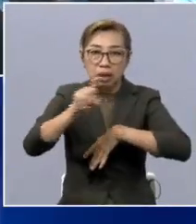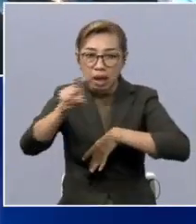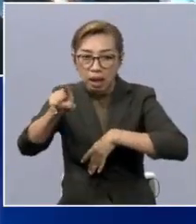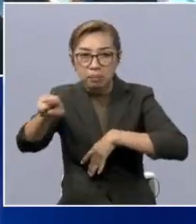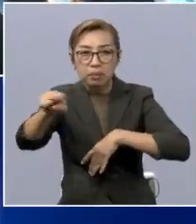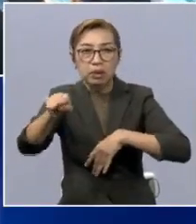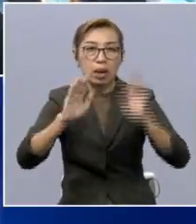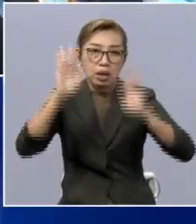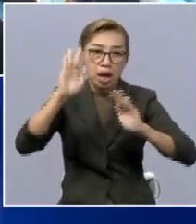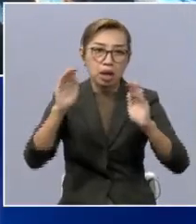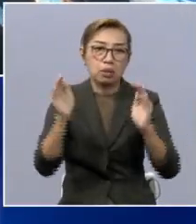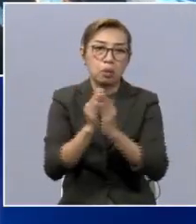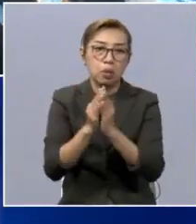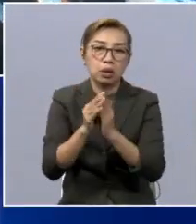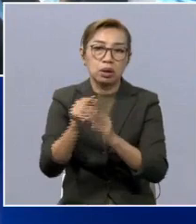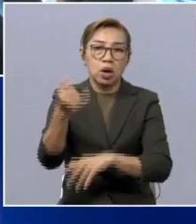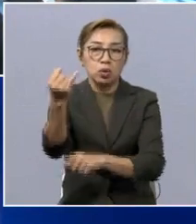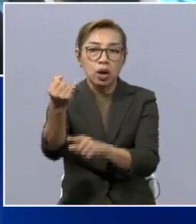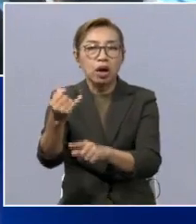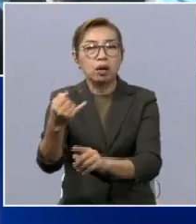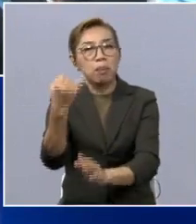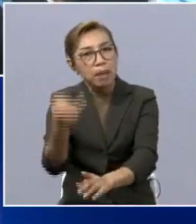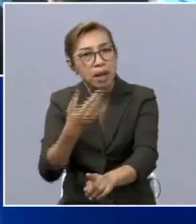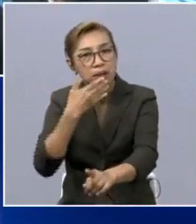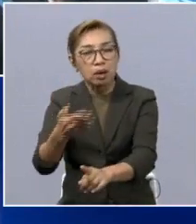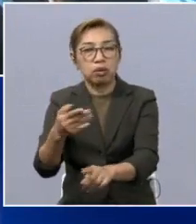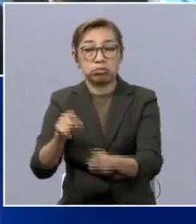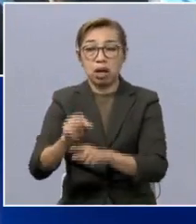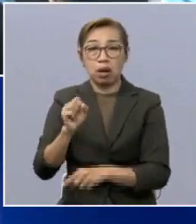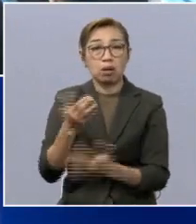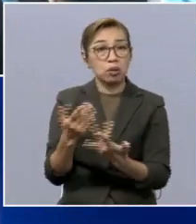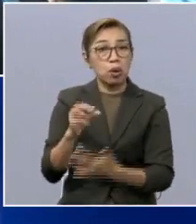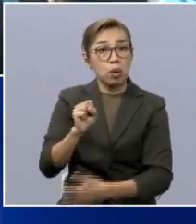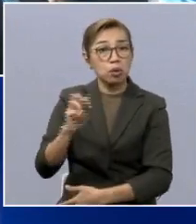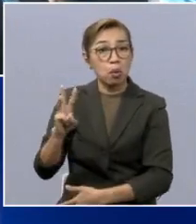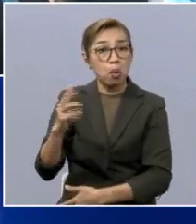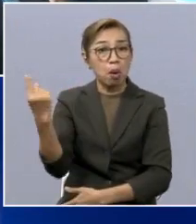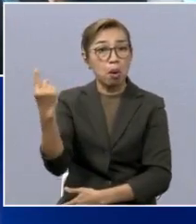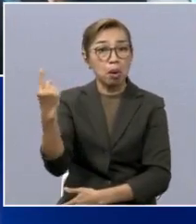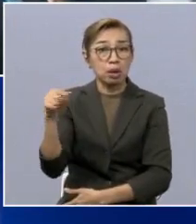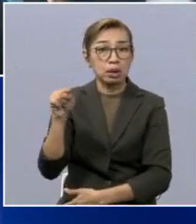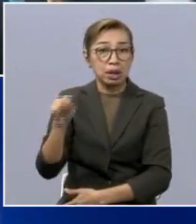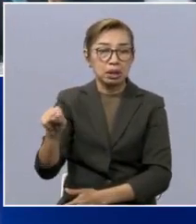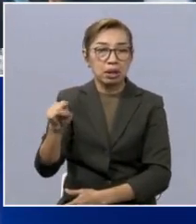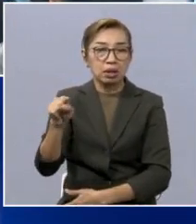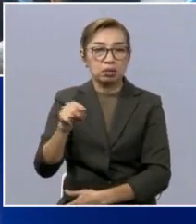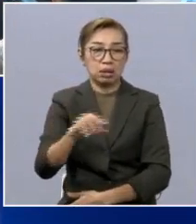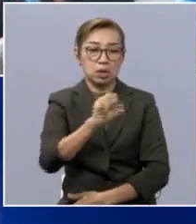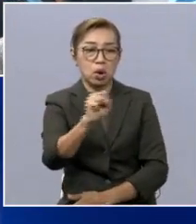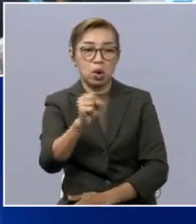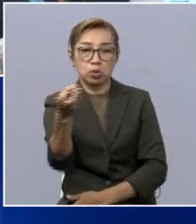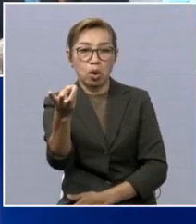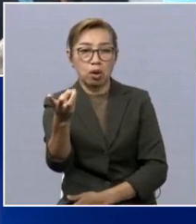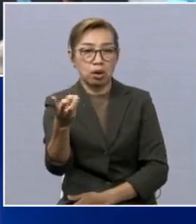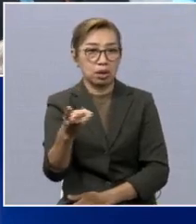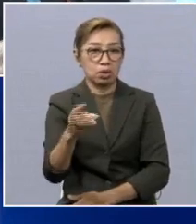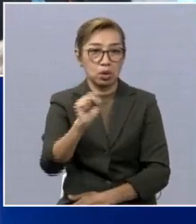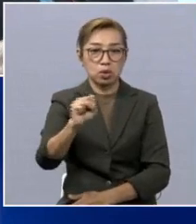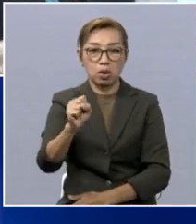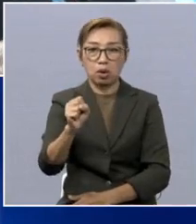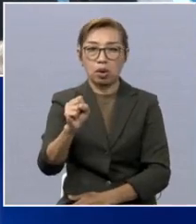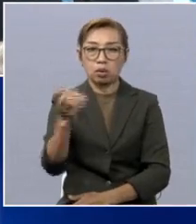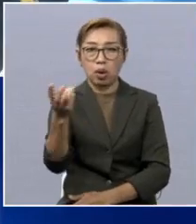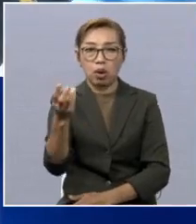หรือว่าเกินกึ่งหนึ่งของ750เสียงเพื่อให้เป็นนายกอย่างเดียวแต่เสียงในสภาไม่ถึงครึ่งจะเป็นรัฐบาลเสียงข้างน้